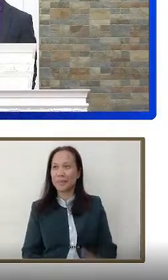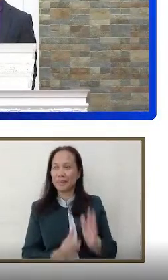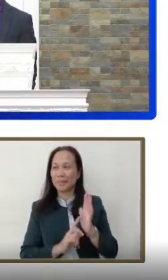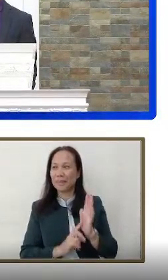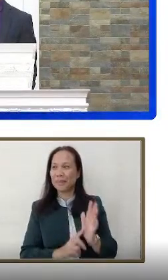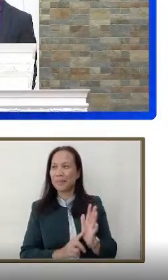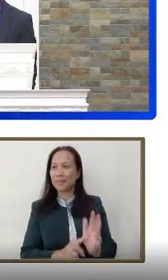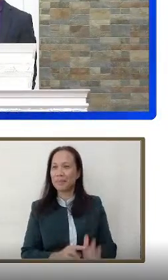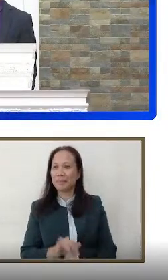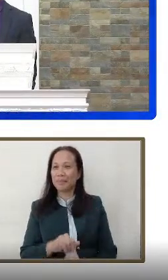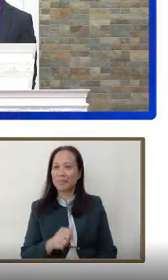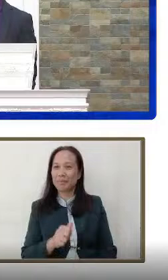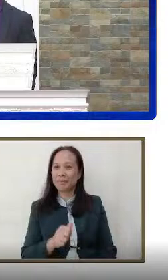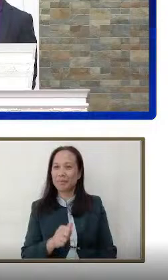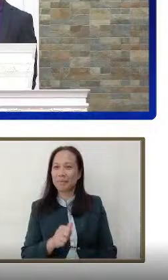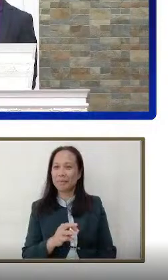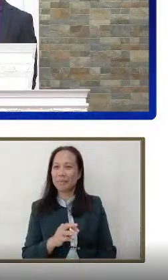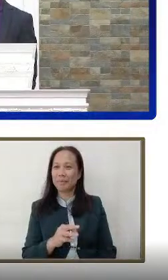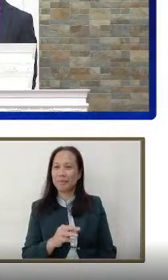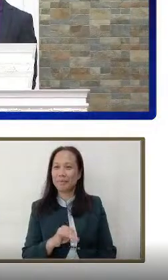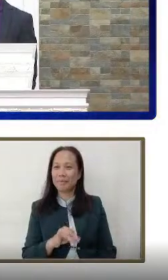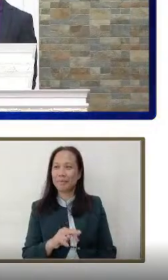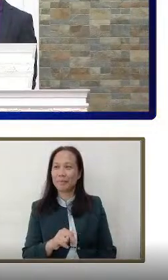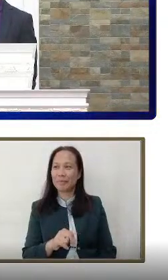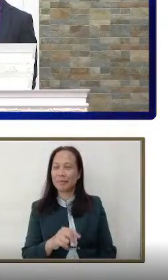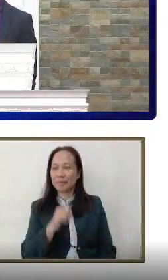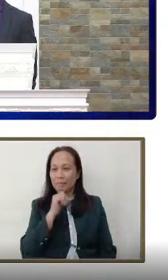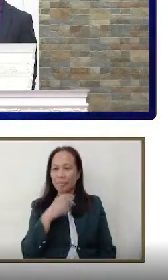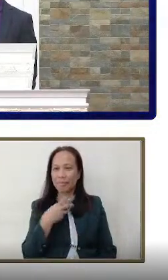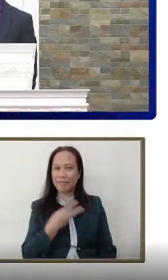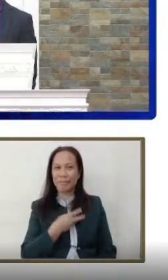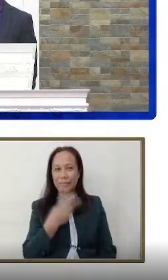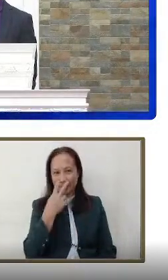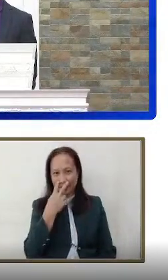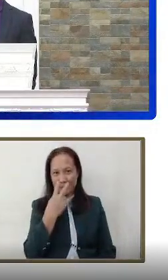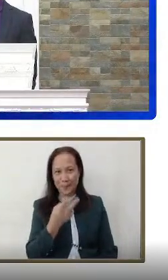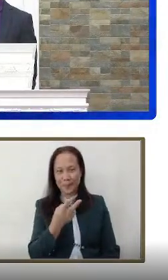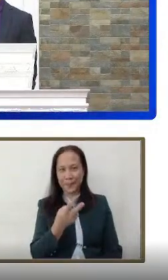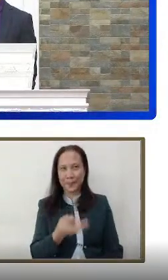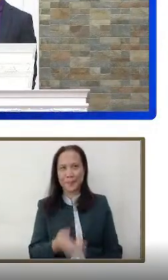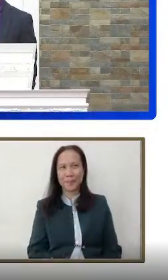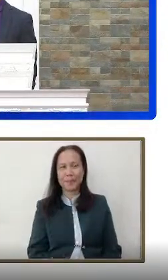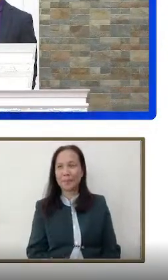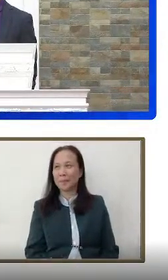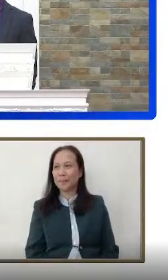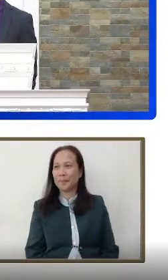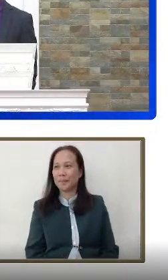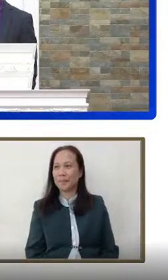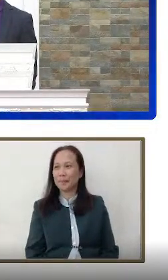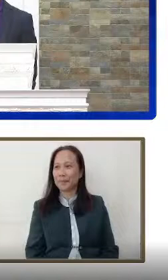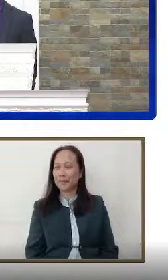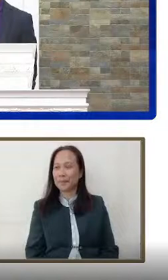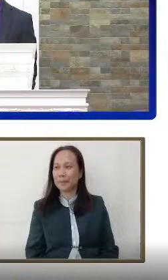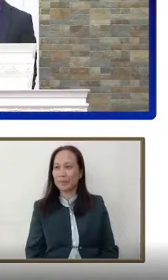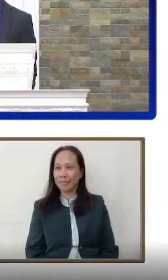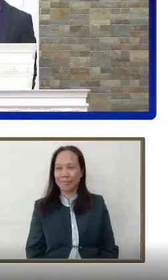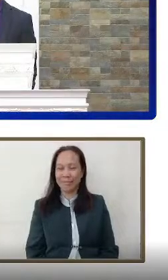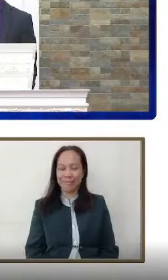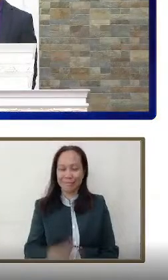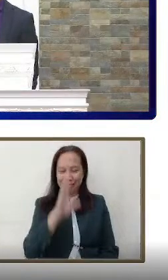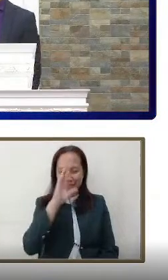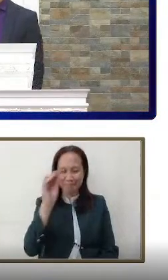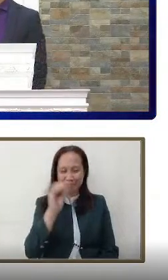kasi... hindi ka na namin nakikita eh. Oh. Yan. Dalaga ka pa?